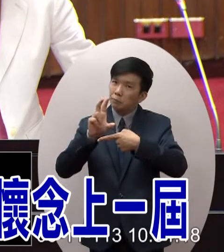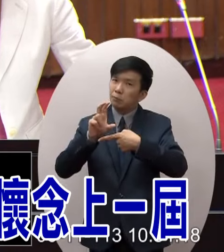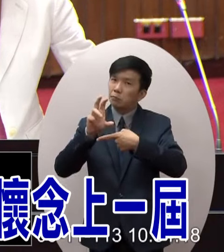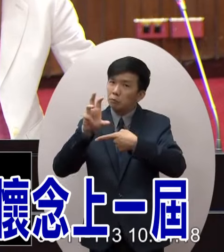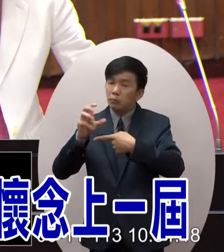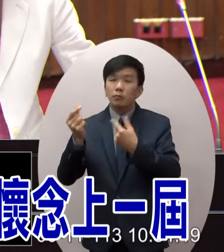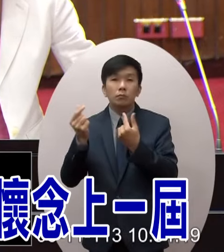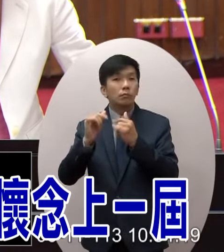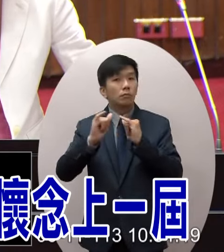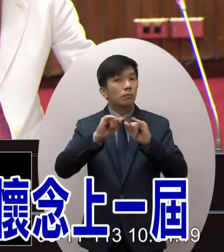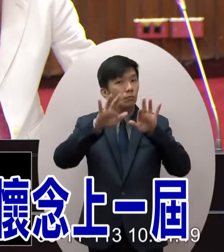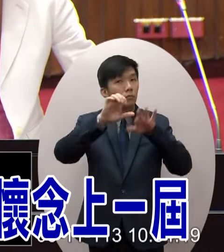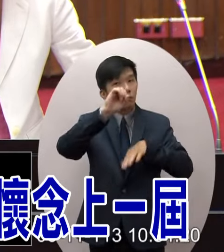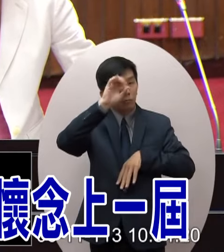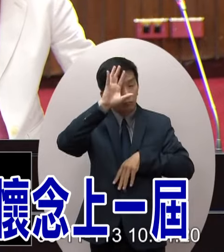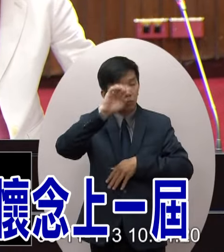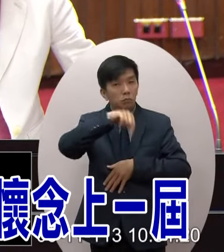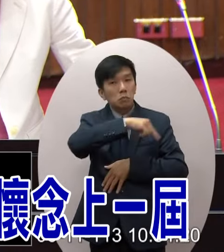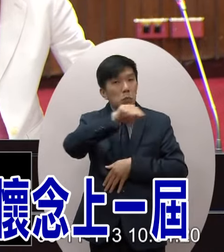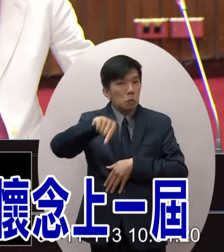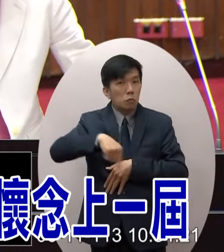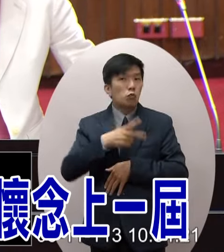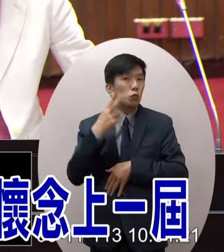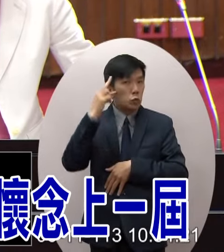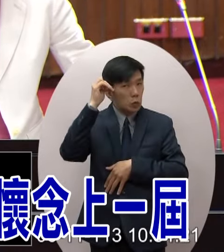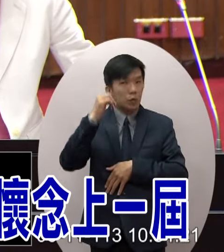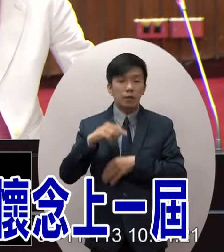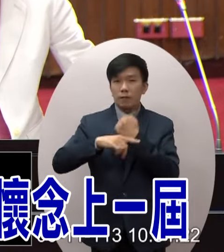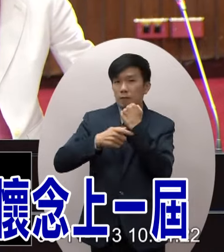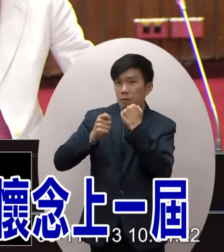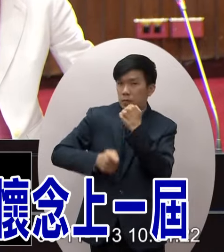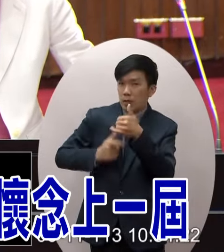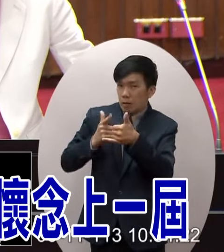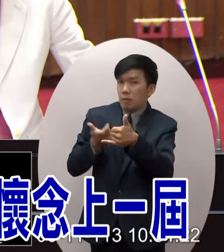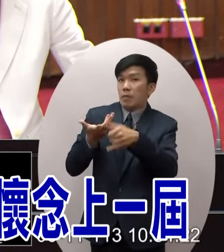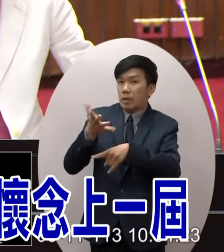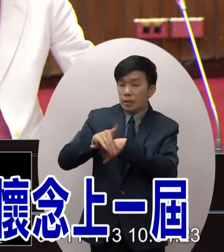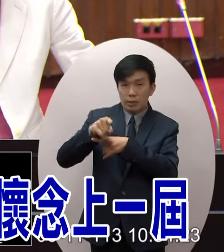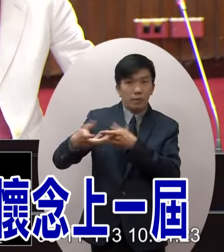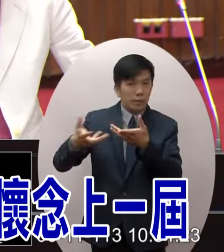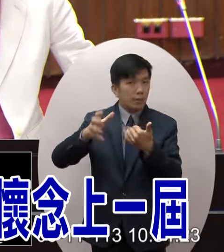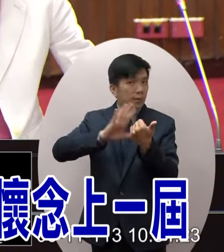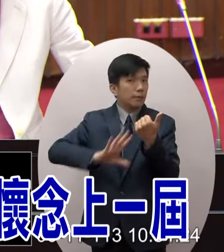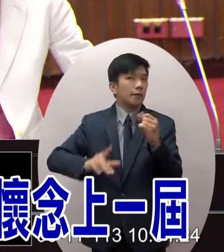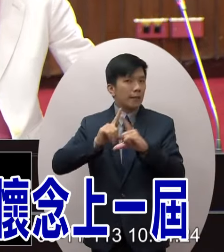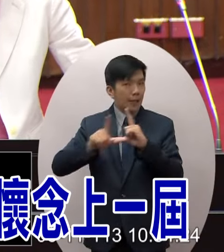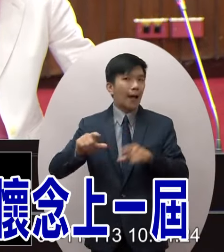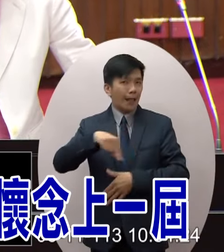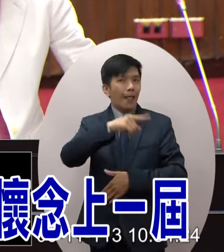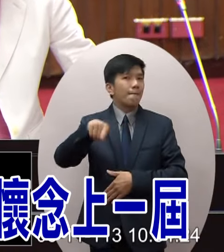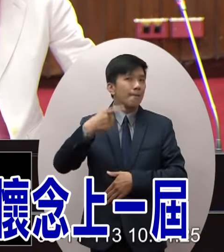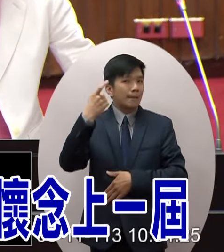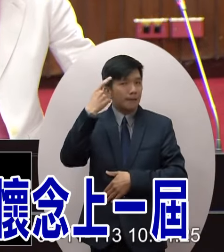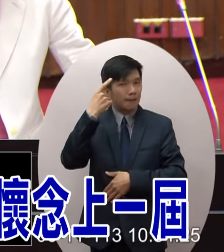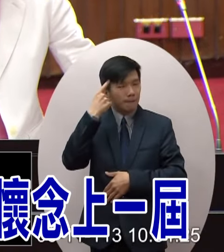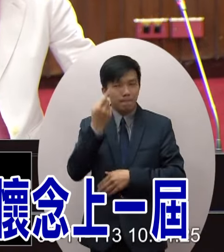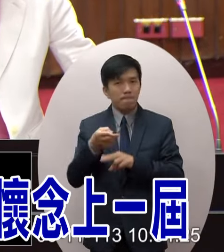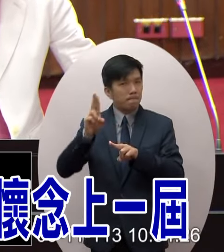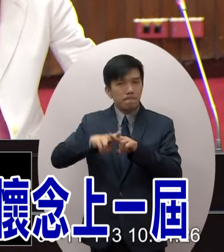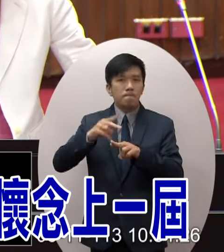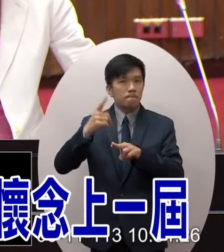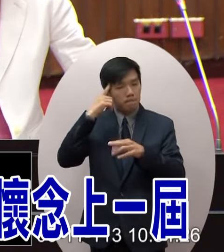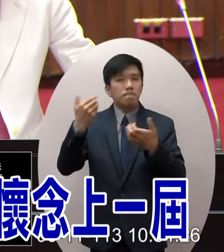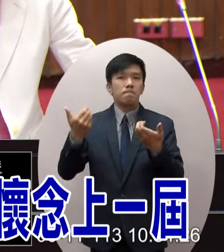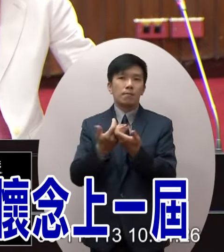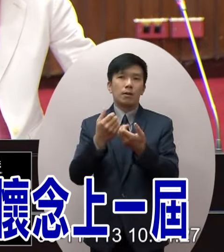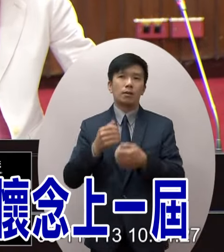民进党的这些党员都认为废死这件事情是姿势体大，而且他们都是反废死的。但是你看看北北